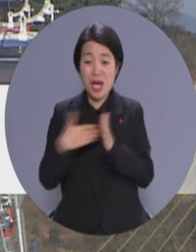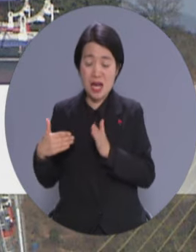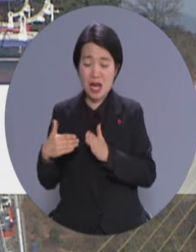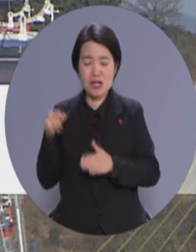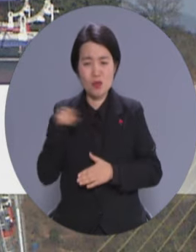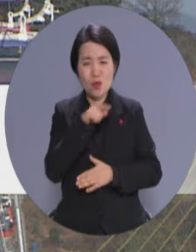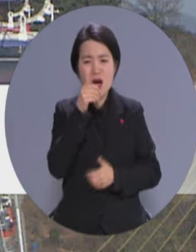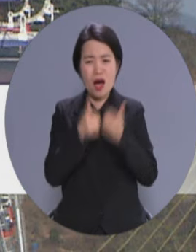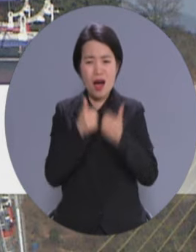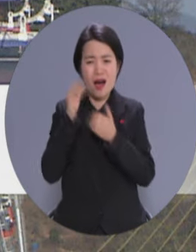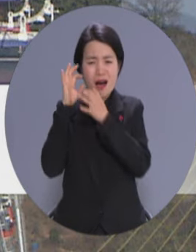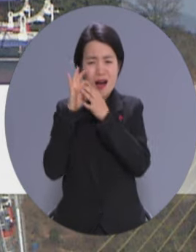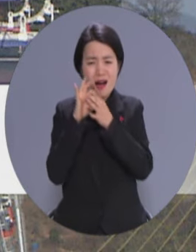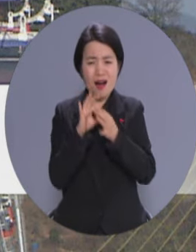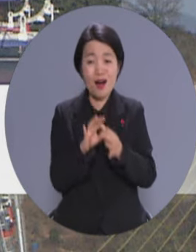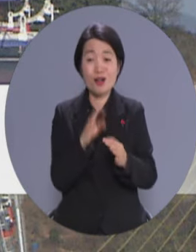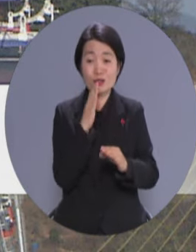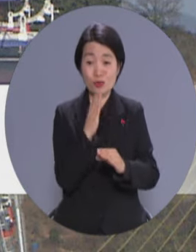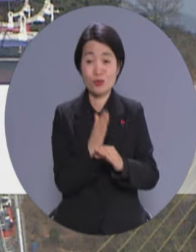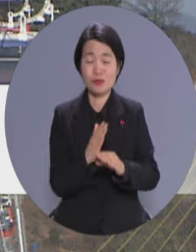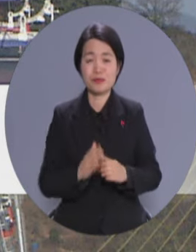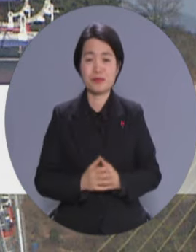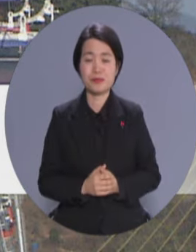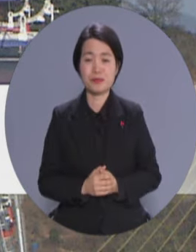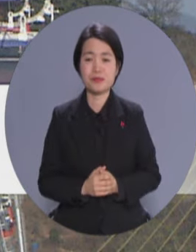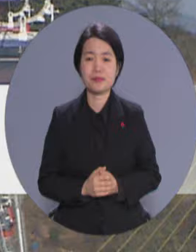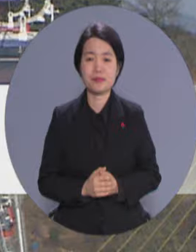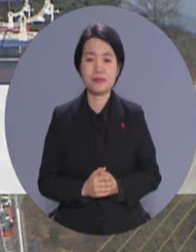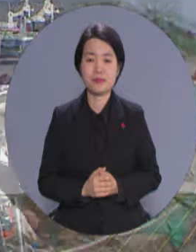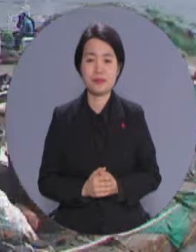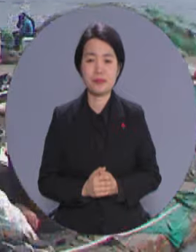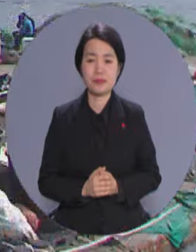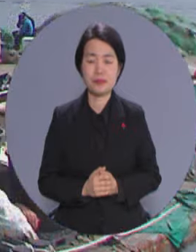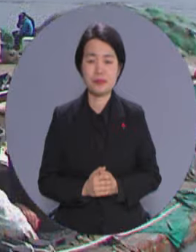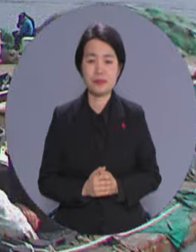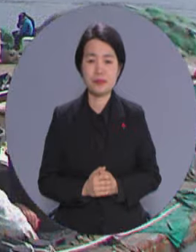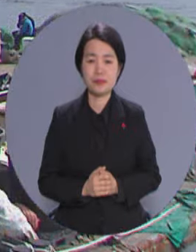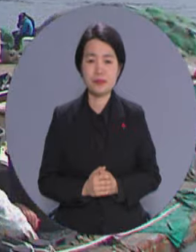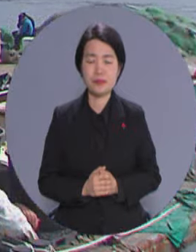갈등이 새로운 국면을 맞게 됐습니다. 문영철 기자입니다.